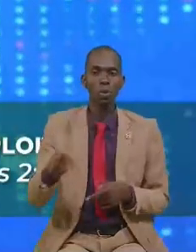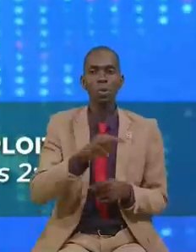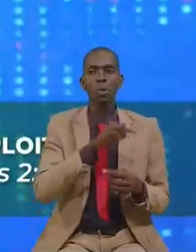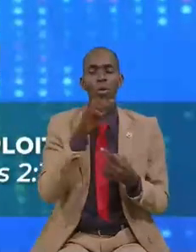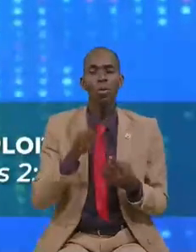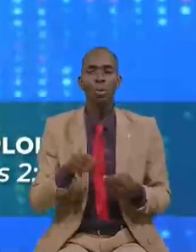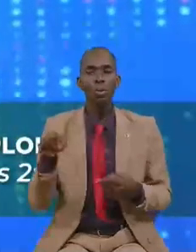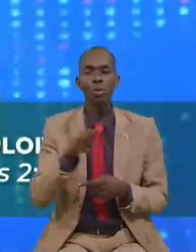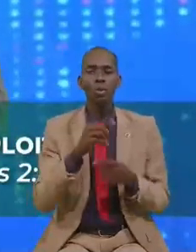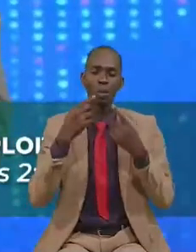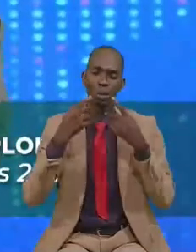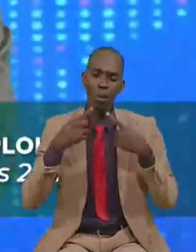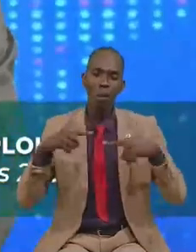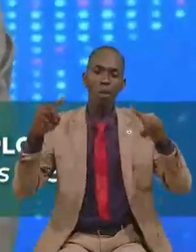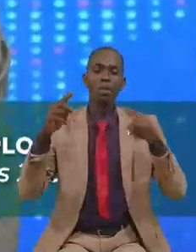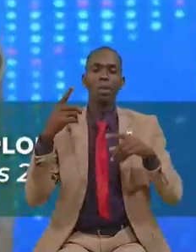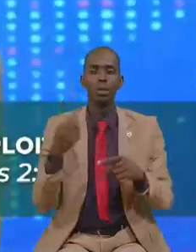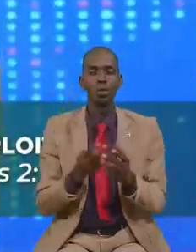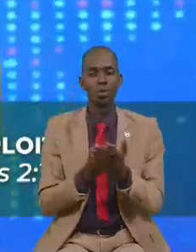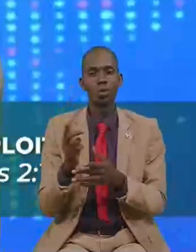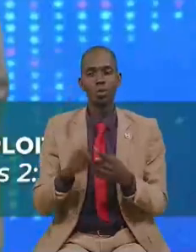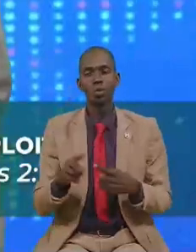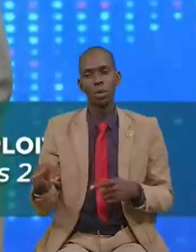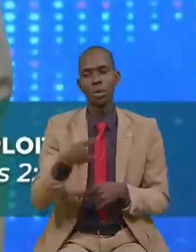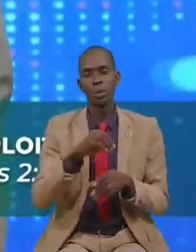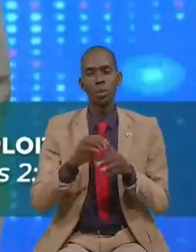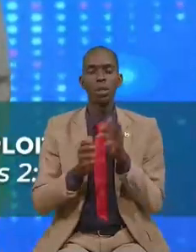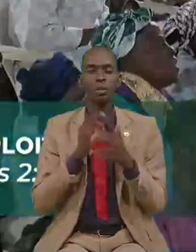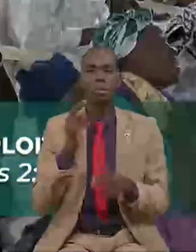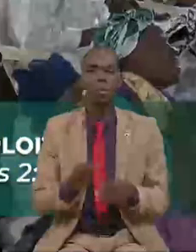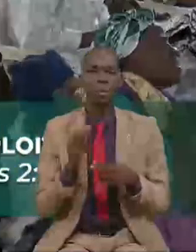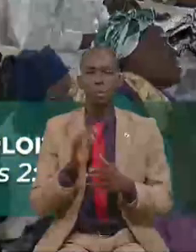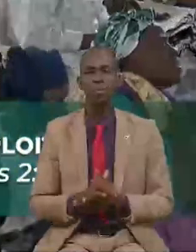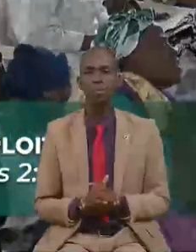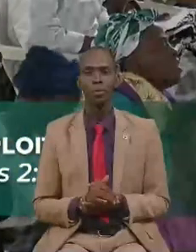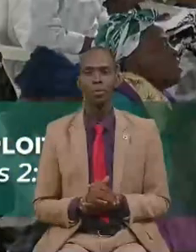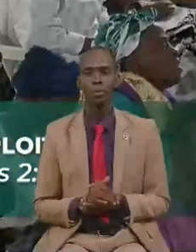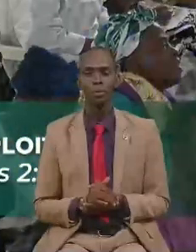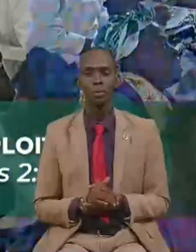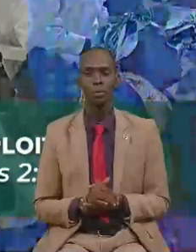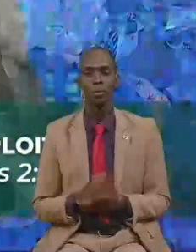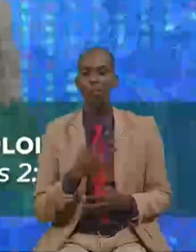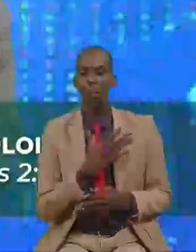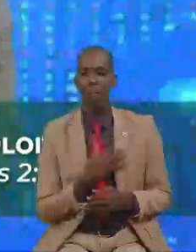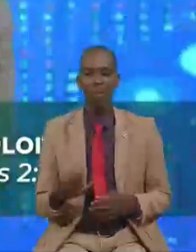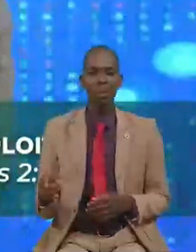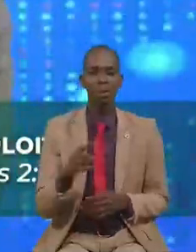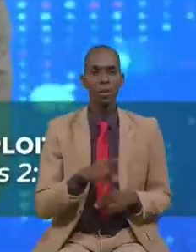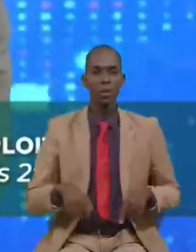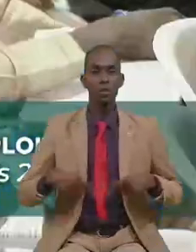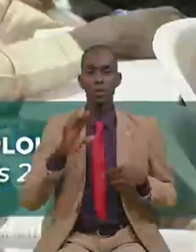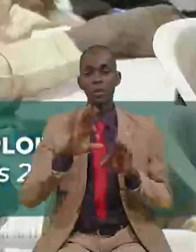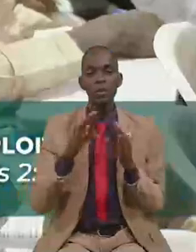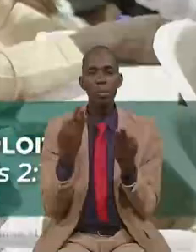Lorsque tu proclames la vérité du Seigneur au nom de Jésus, et ils reprirent vie, ta famille va